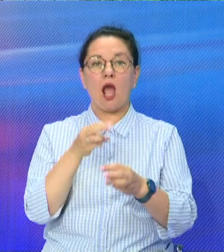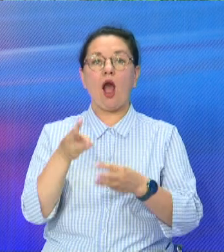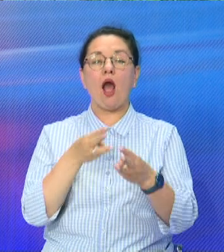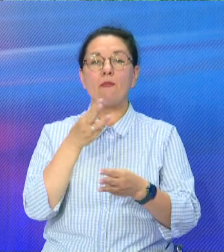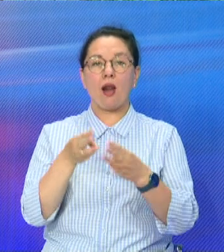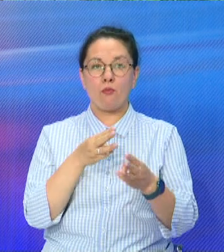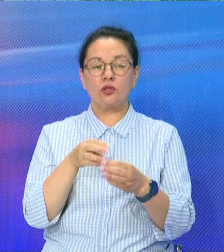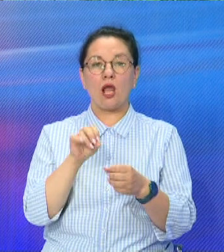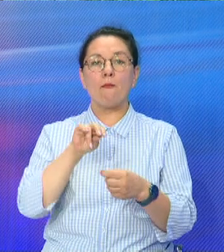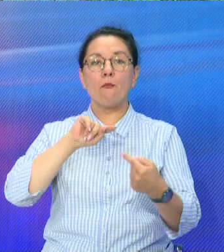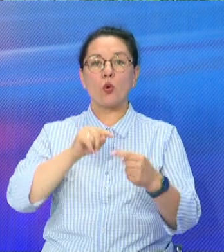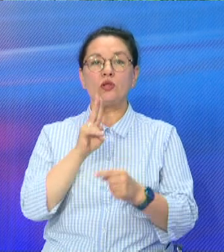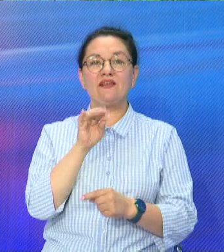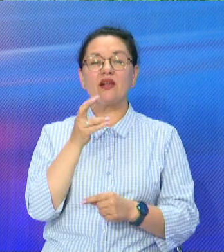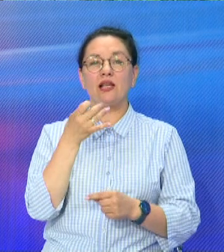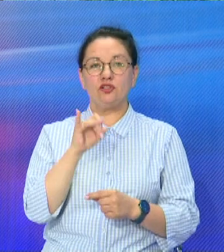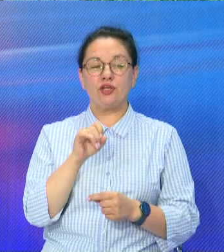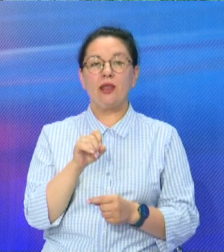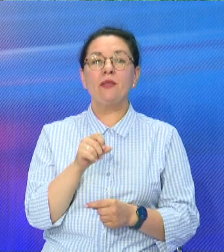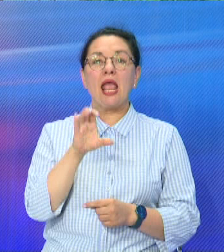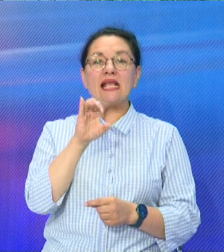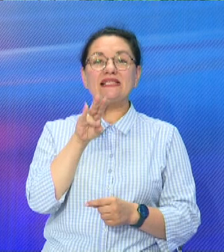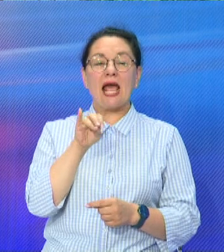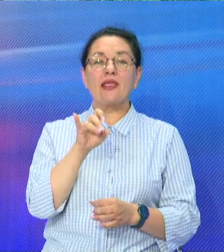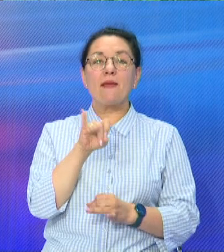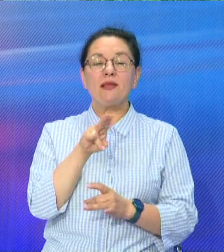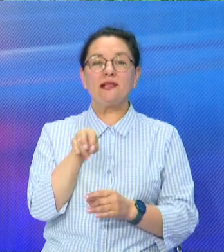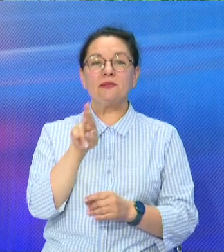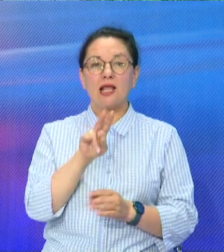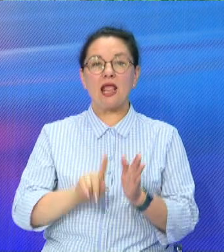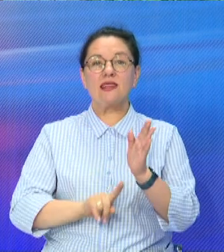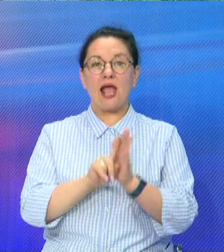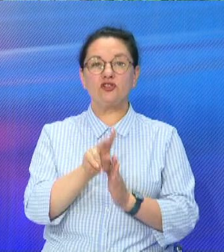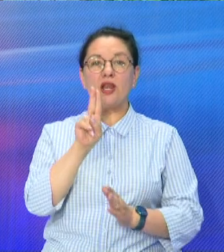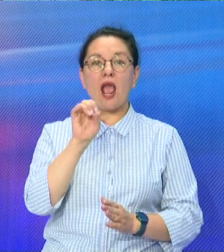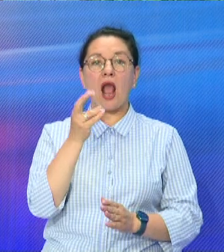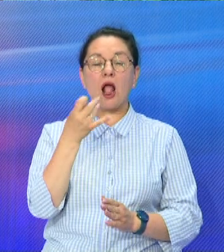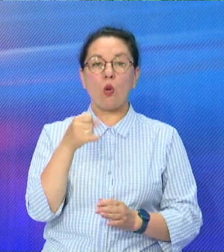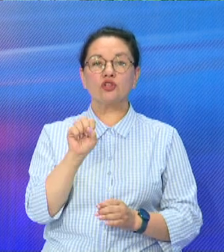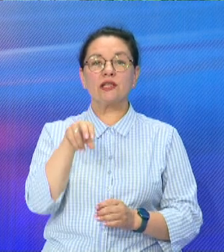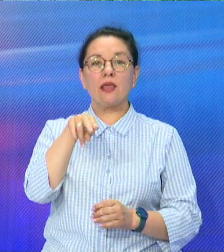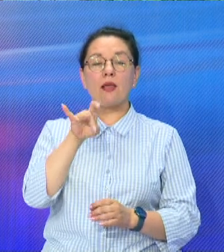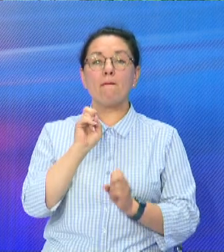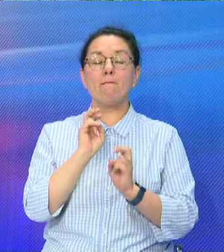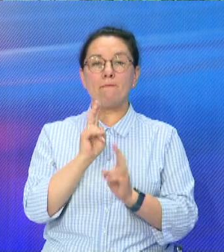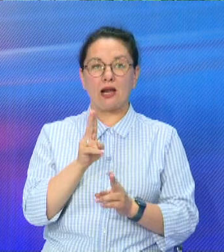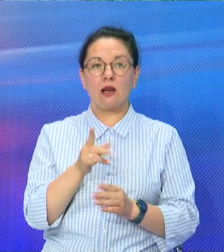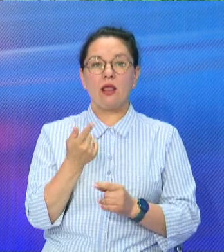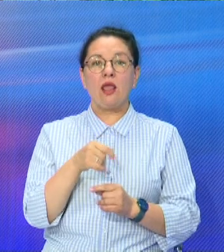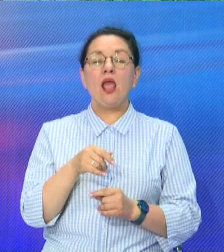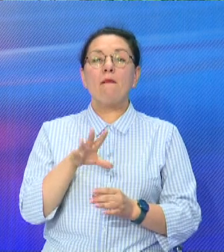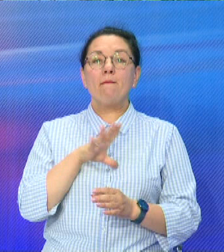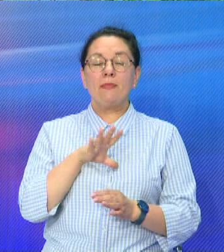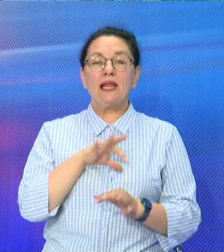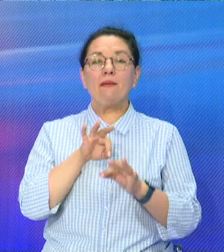специалисты родинское зонального центра гигиены и эпидемиологии под шаль из калужская парку 20 другого уровня были образованы